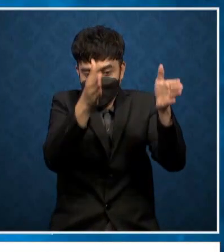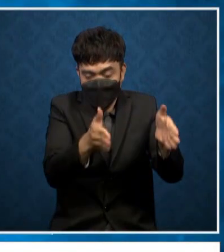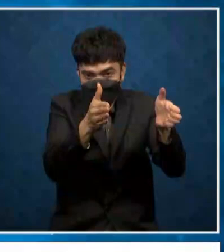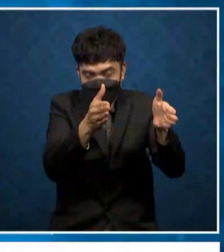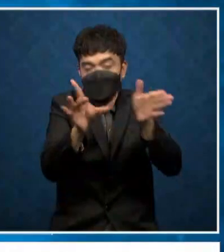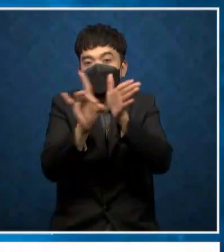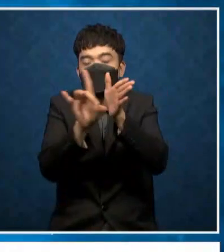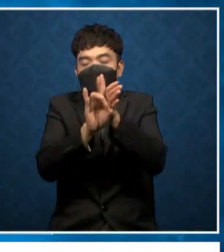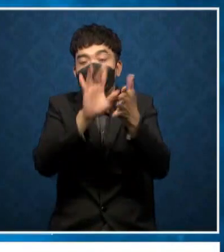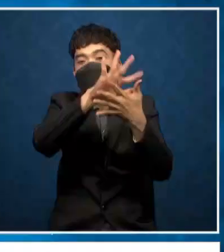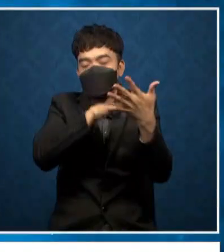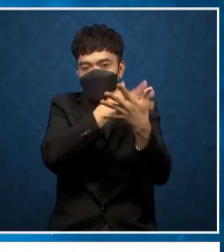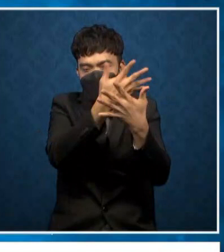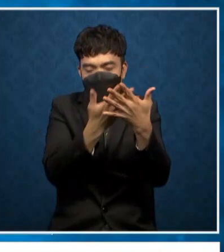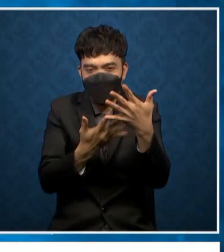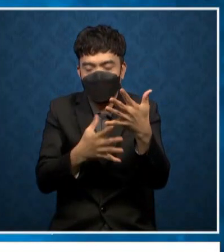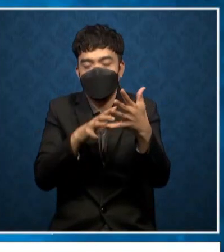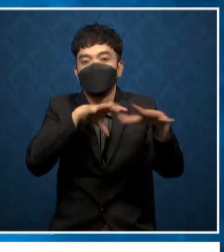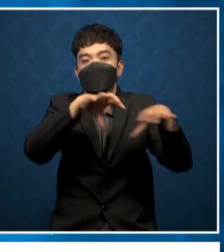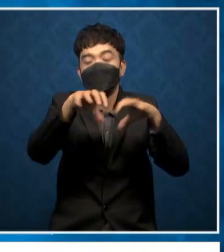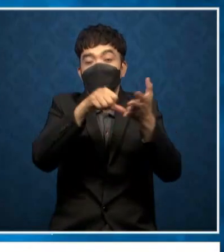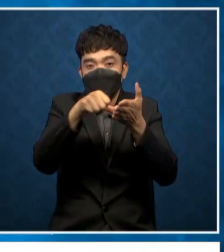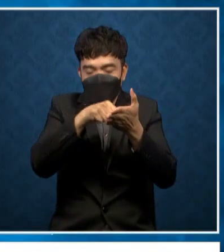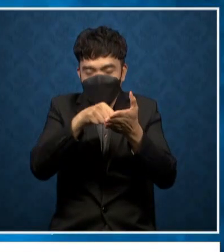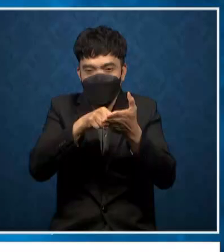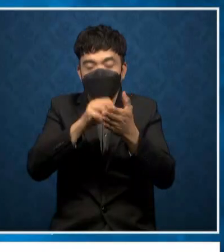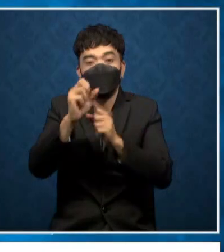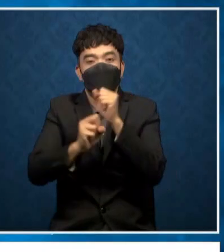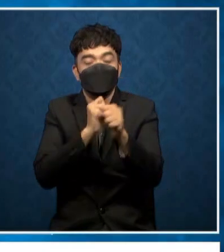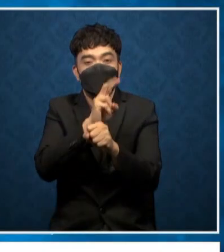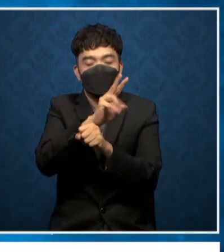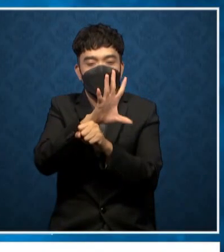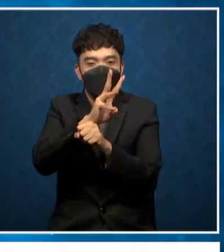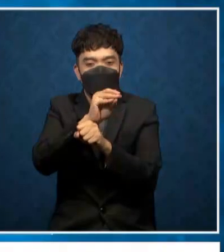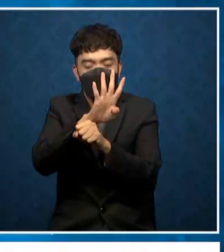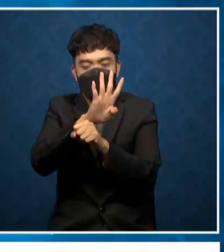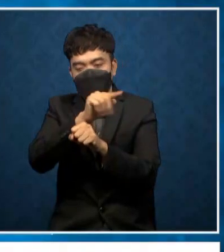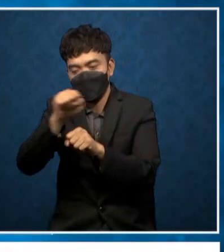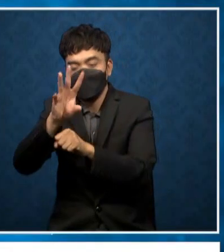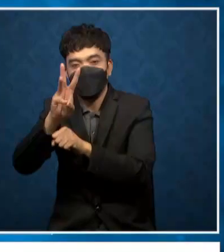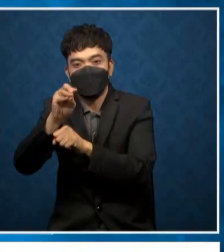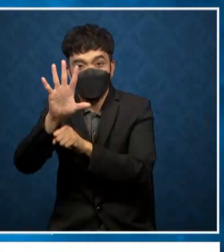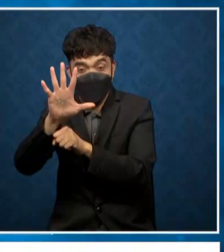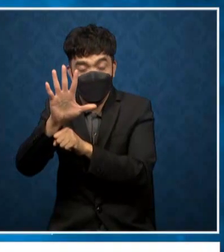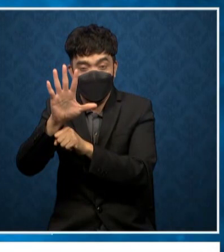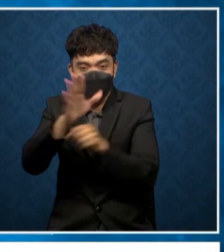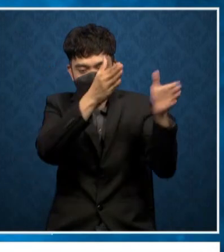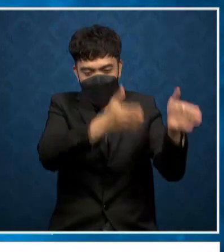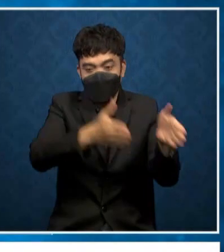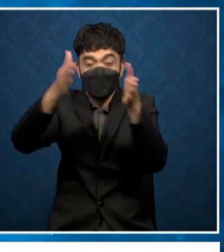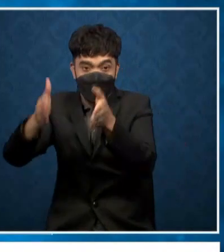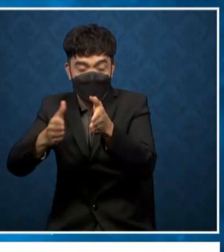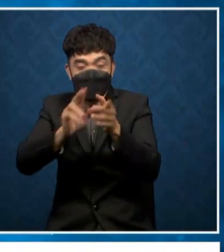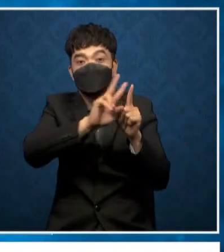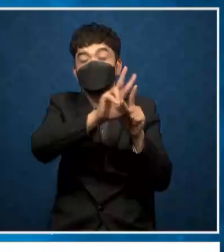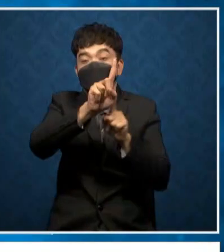ปีสิ้นสุของแผนการรู้ประเทศจะบบปรุง คือ 6465 นะครับจึงขอสาบผลสำลิตข